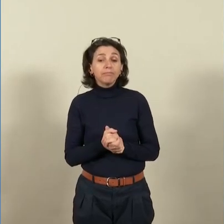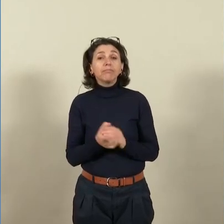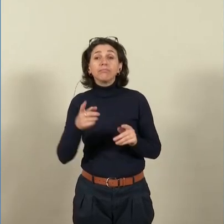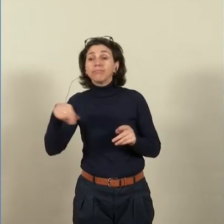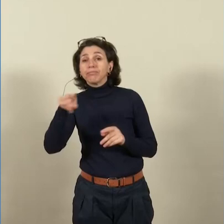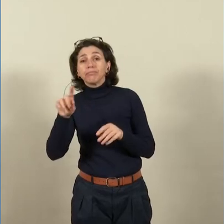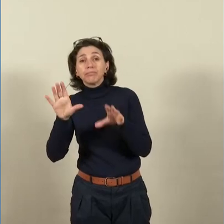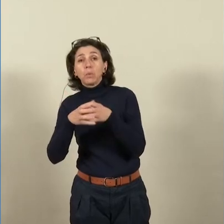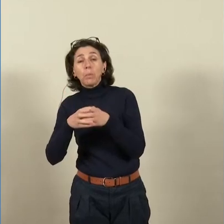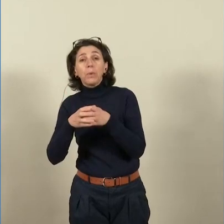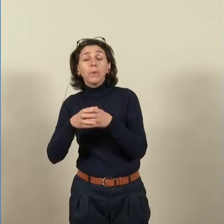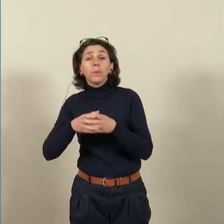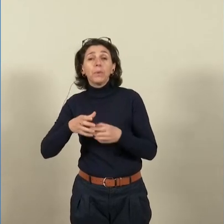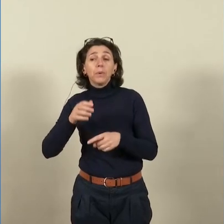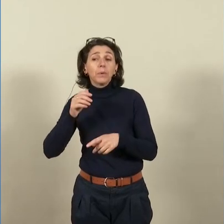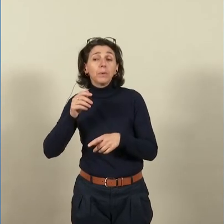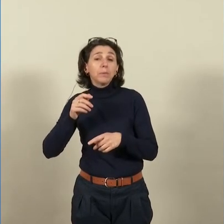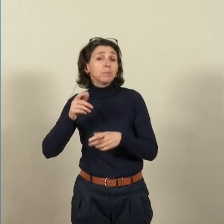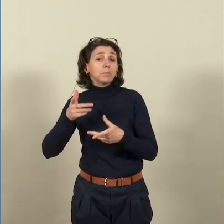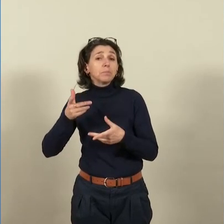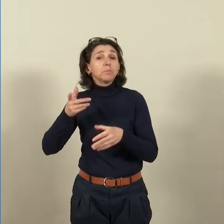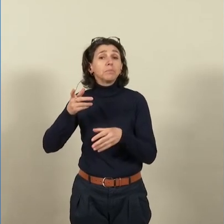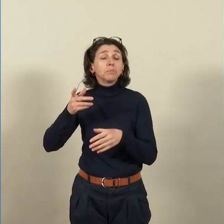sur les amendements ouais